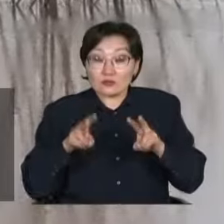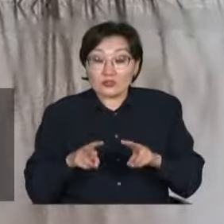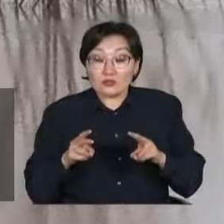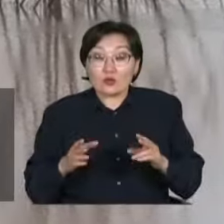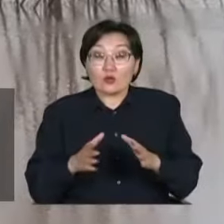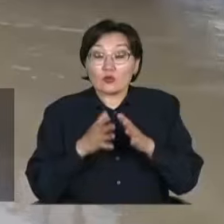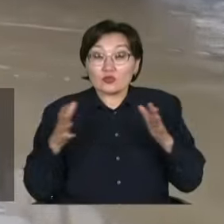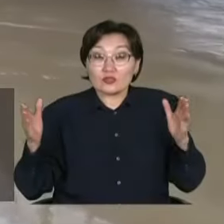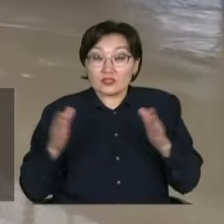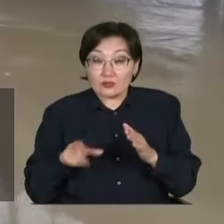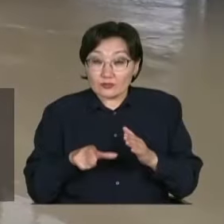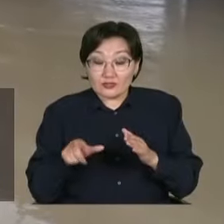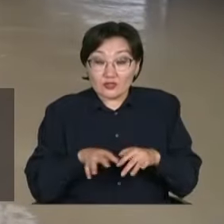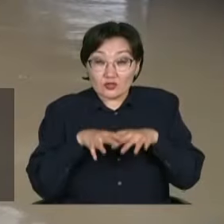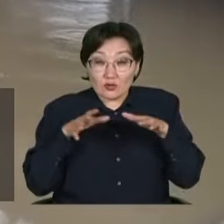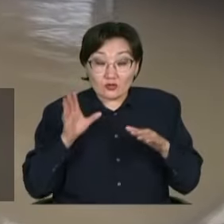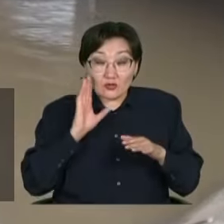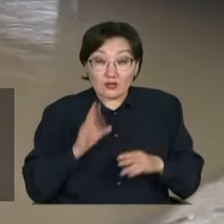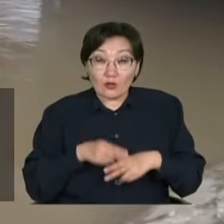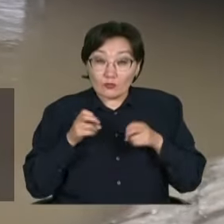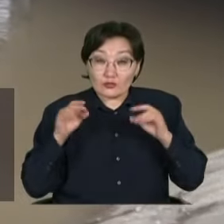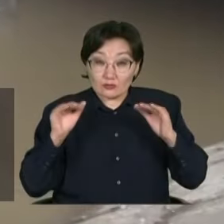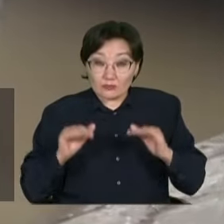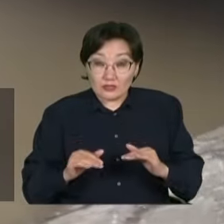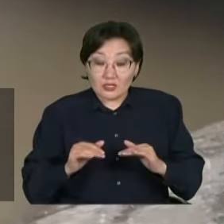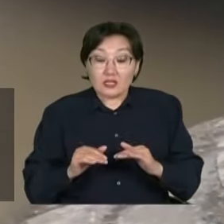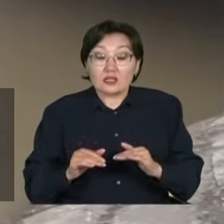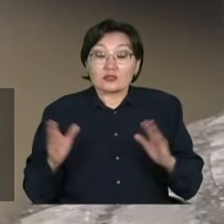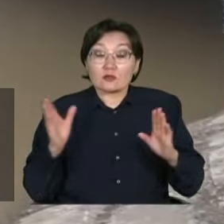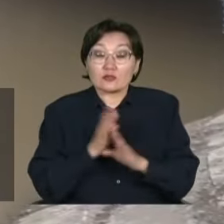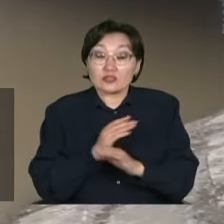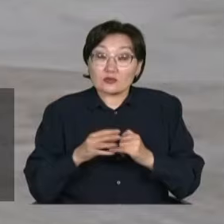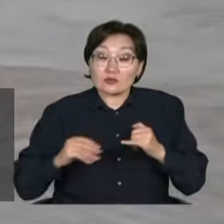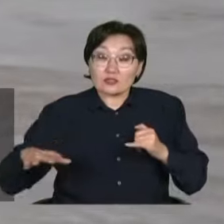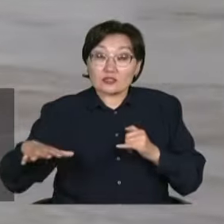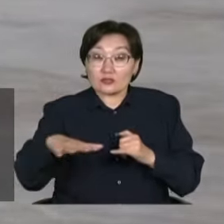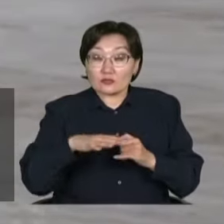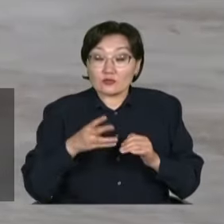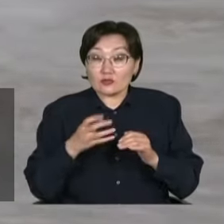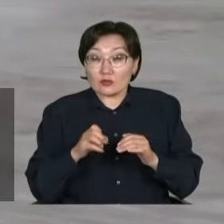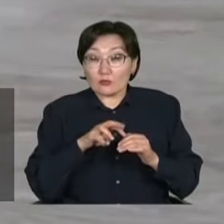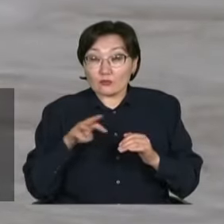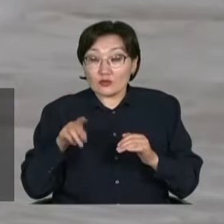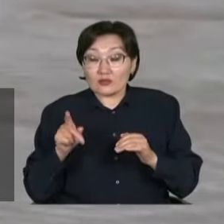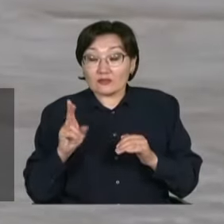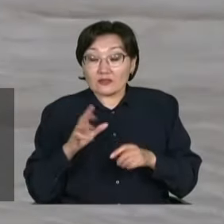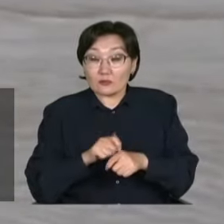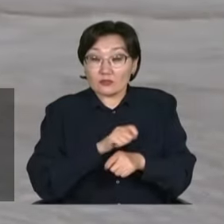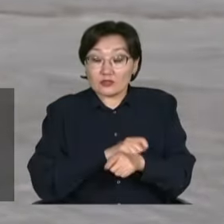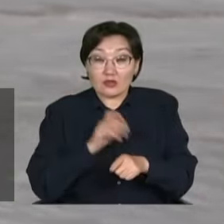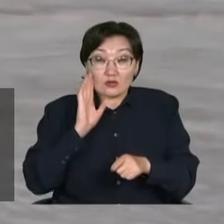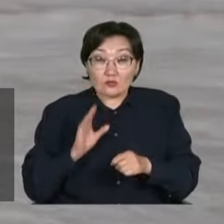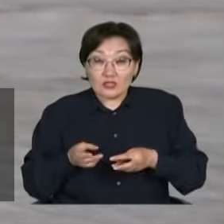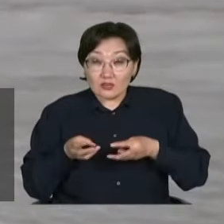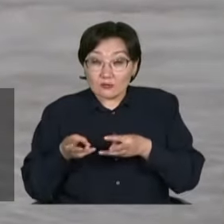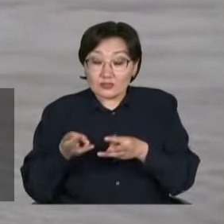кіші өзендерінің тасу қаупі сейілді. Мамандар сағалар мен табиғи шабындықтардың шығанағына 400 миллион текше метрден астам суды